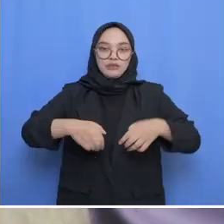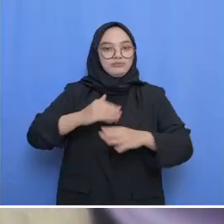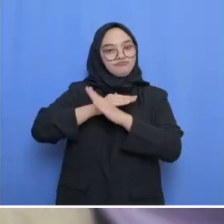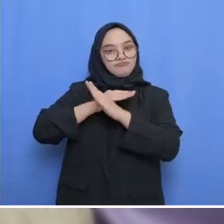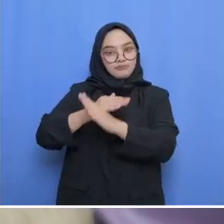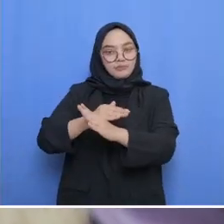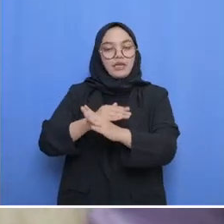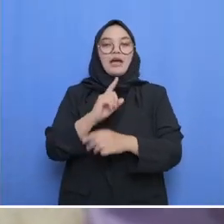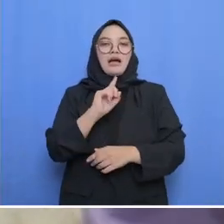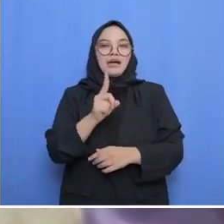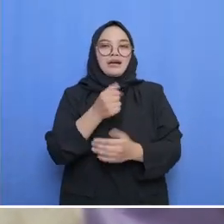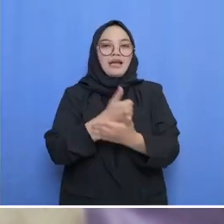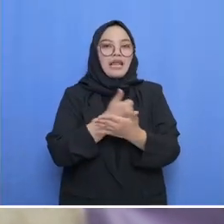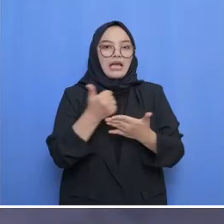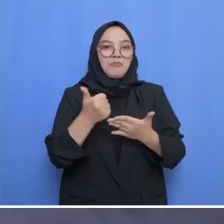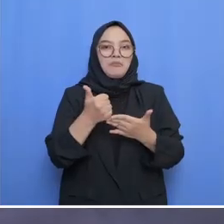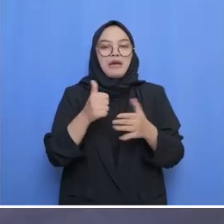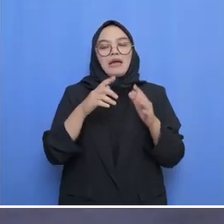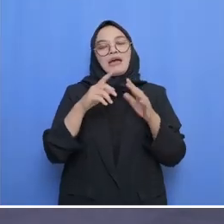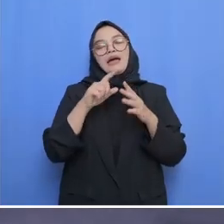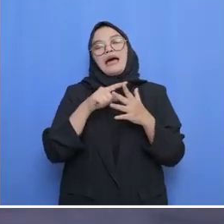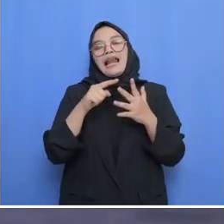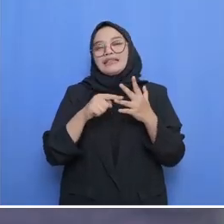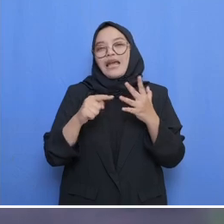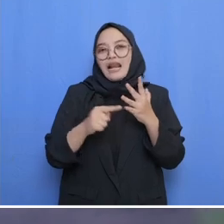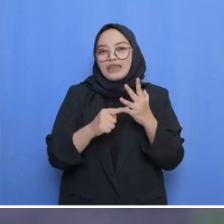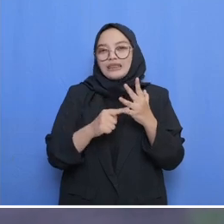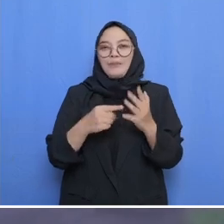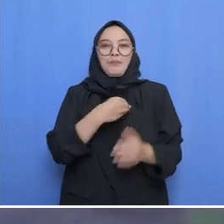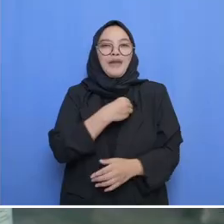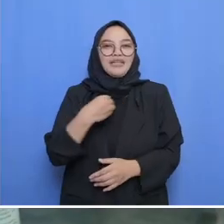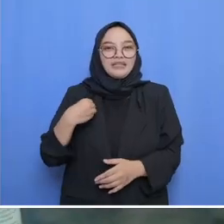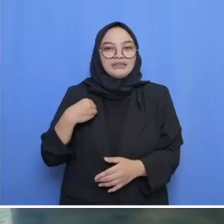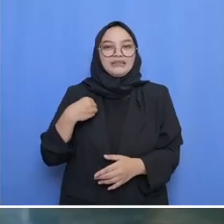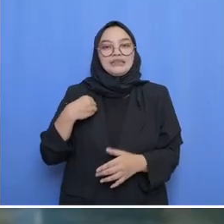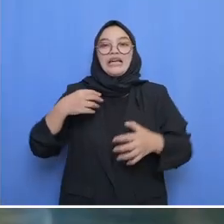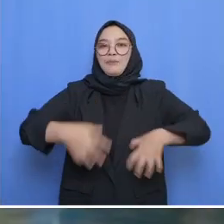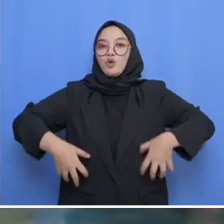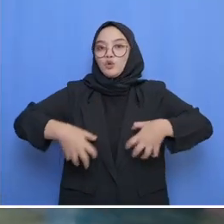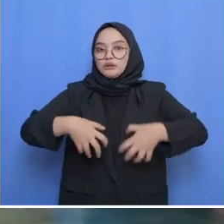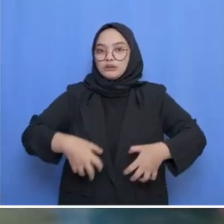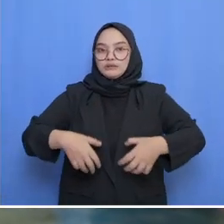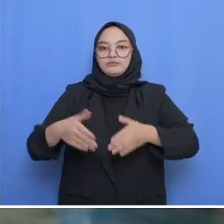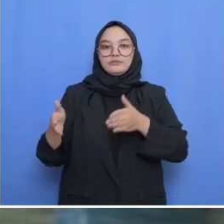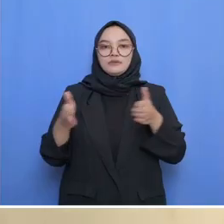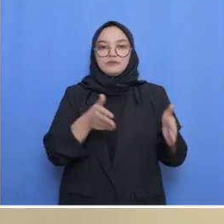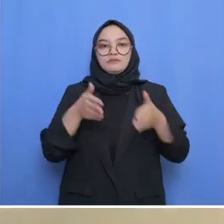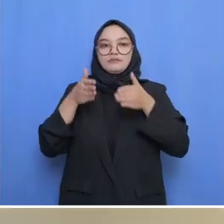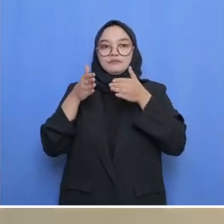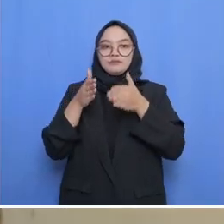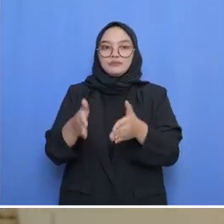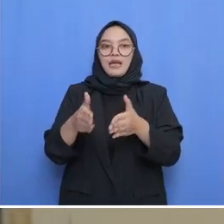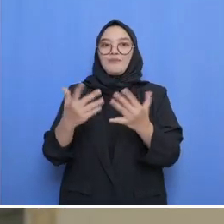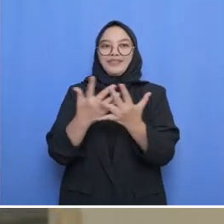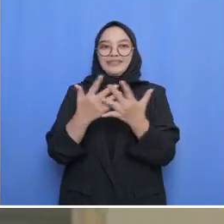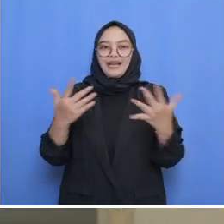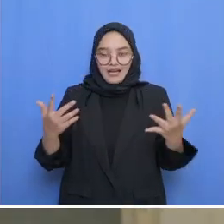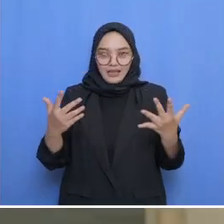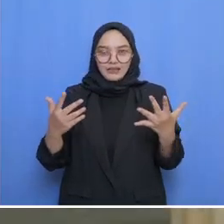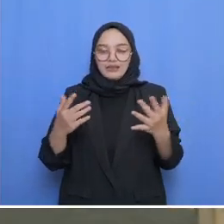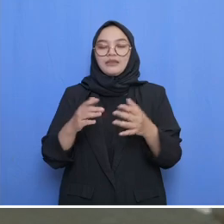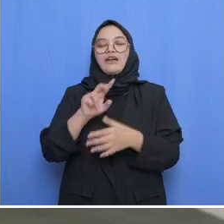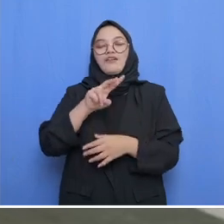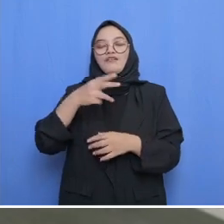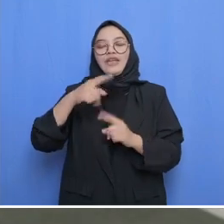penyakit reproduksi ternak. Divisi dilengkapi dengan peralatan medis dan reproduksi. Divisi Kesehatan